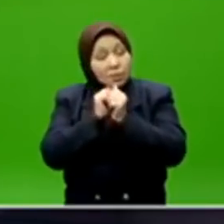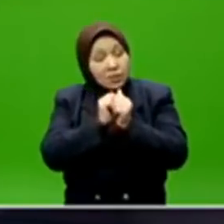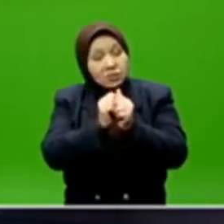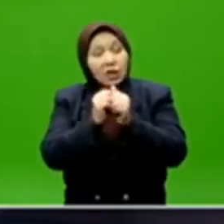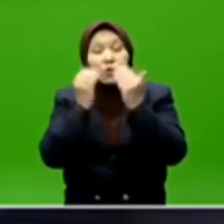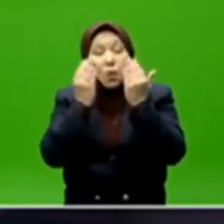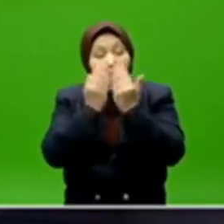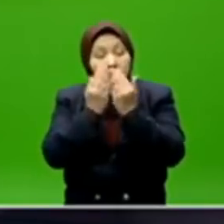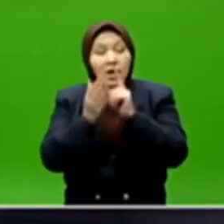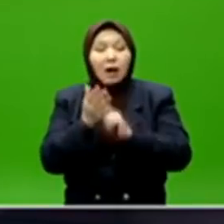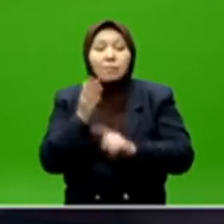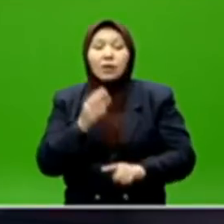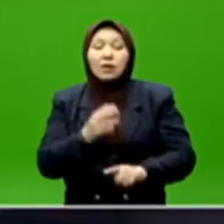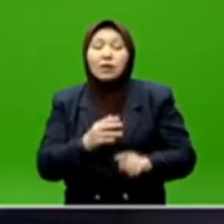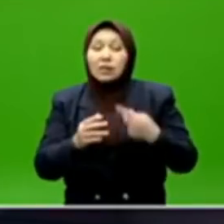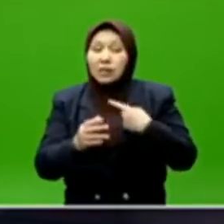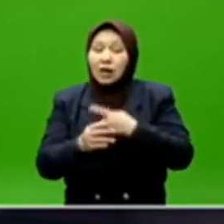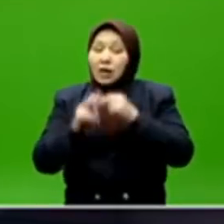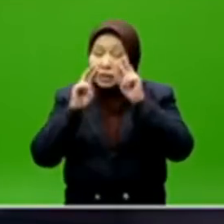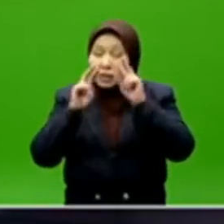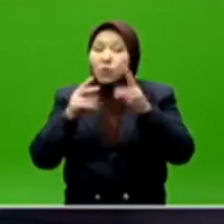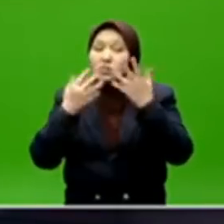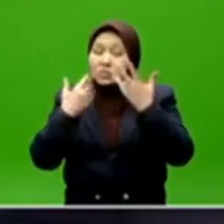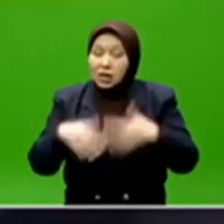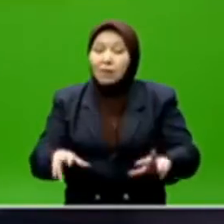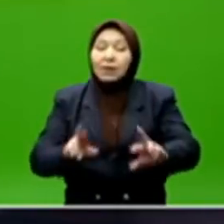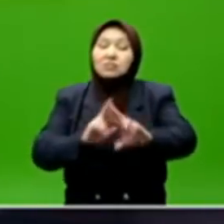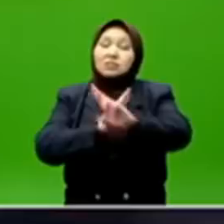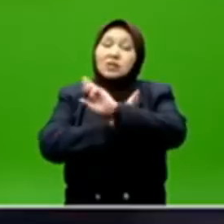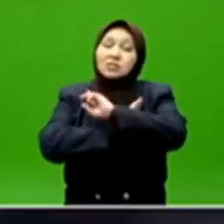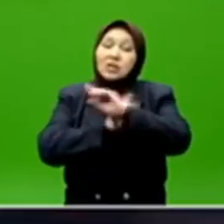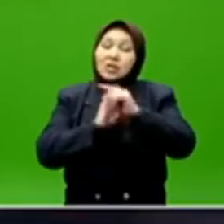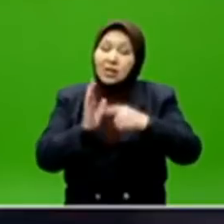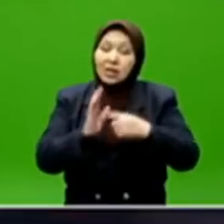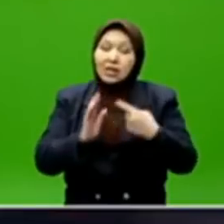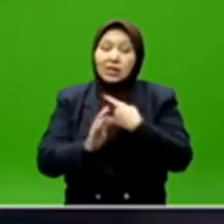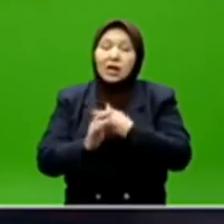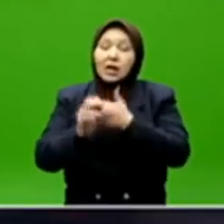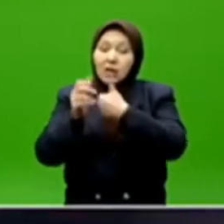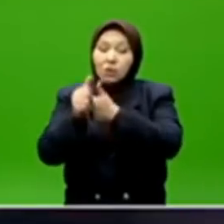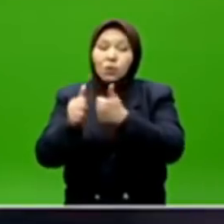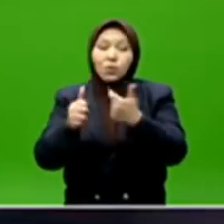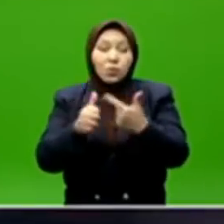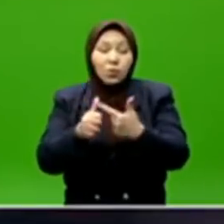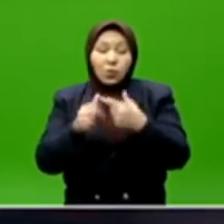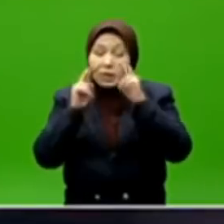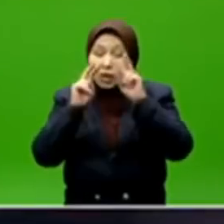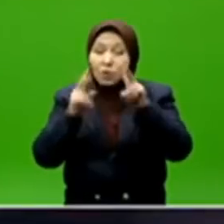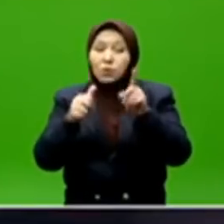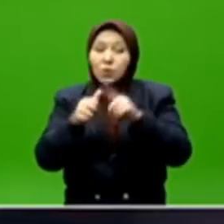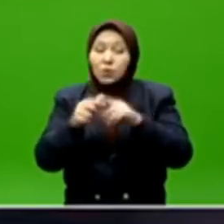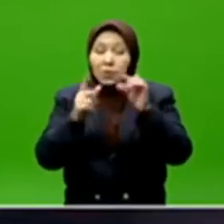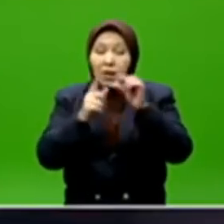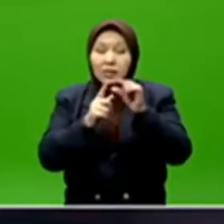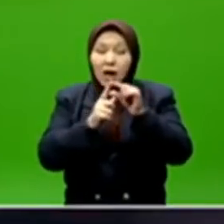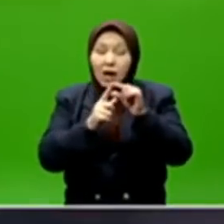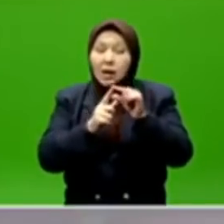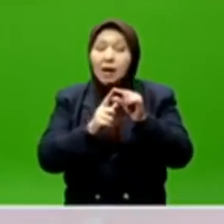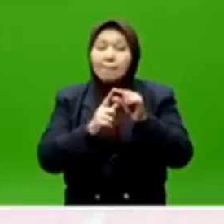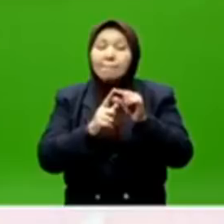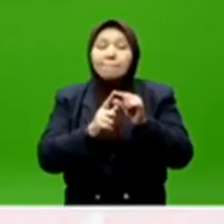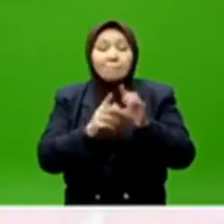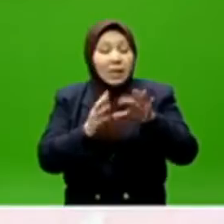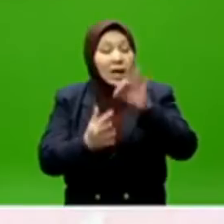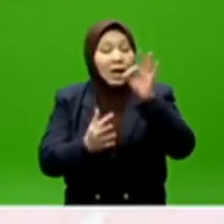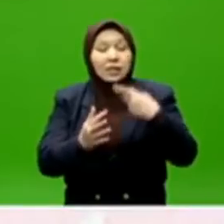apa? Isinya kita akan perhatikan selepas rehat nanti. Ya. Kita ikut dahulu, lihat dahulu perkataan pilihan kita,